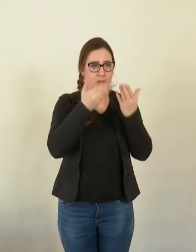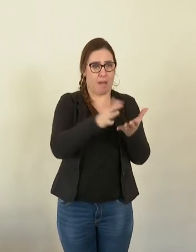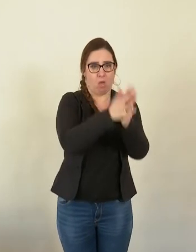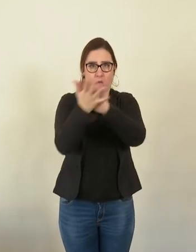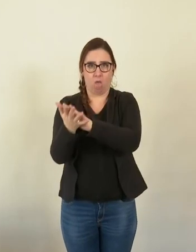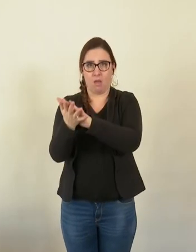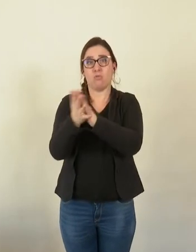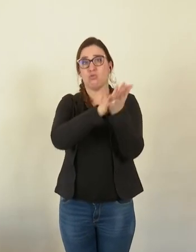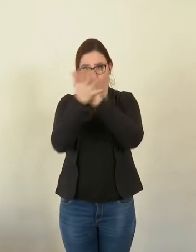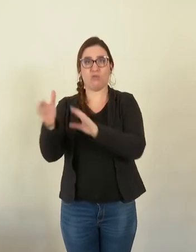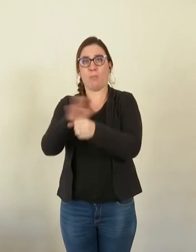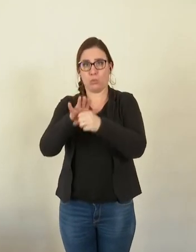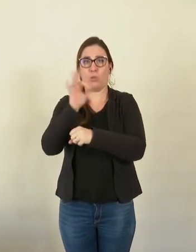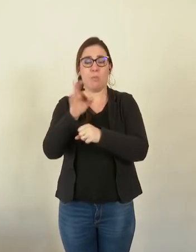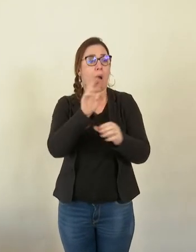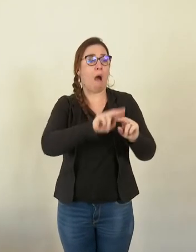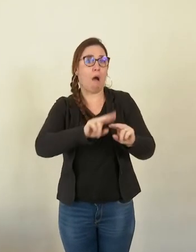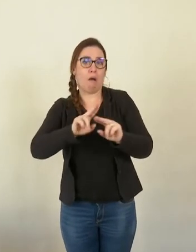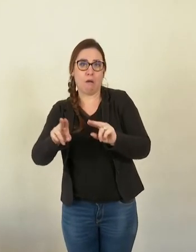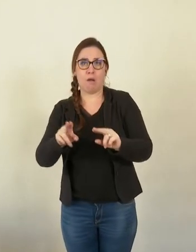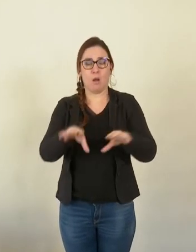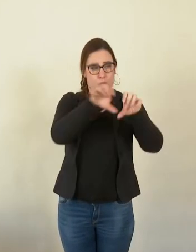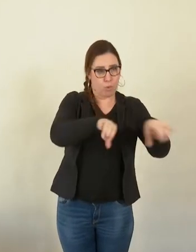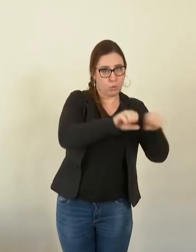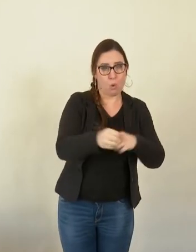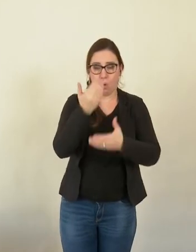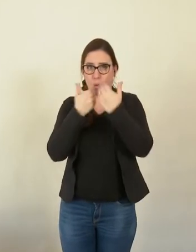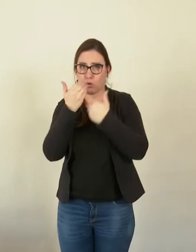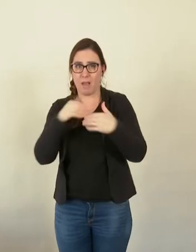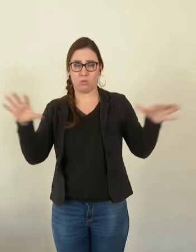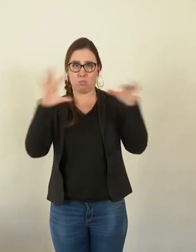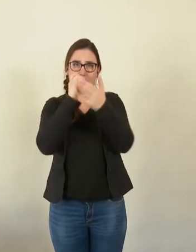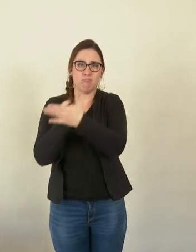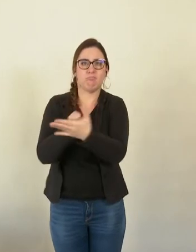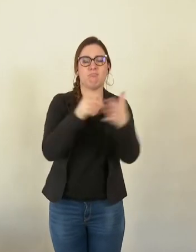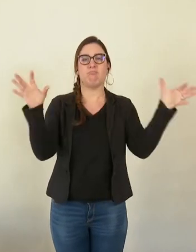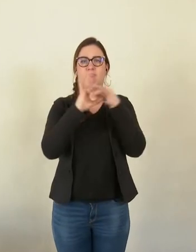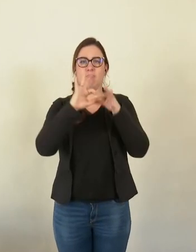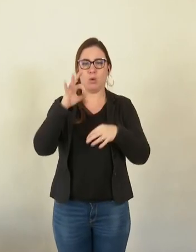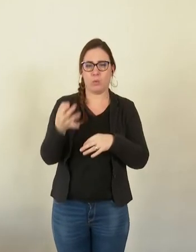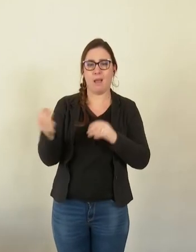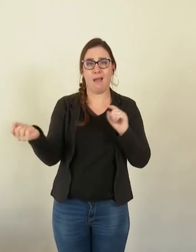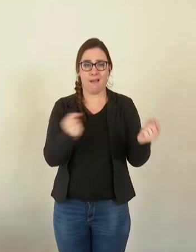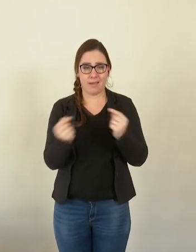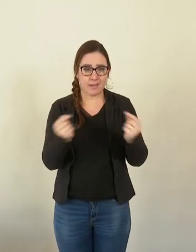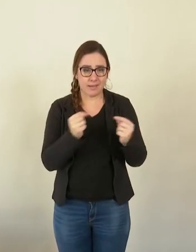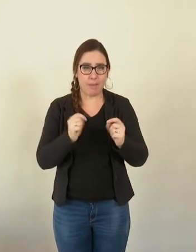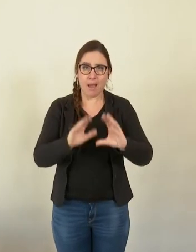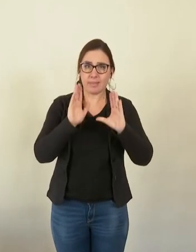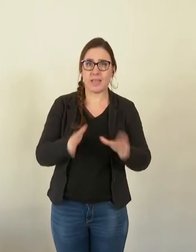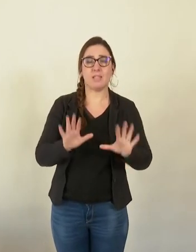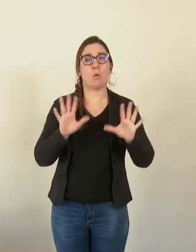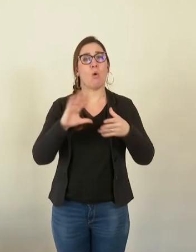s'agit de le transformer en reliant production et consommation en posant les modalités de cette transformation en débat et en décision